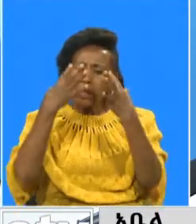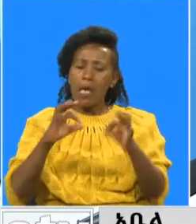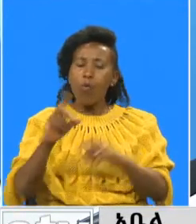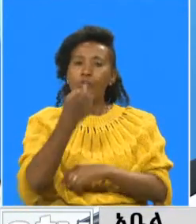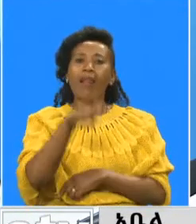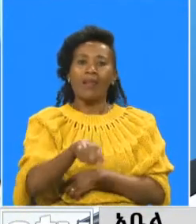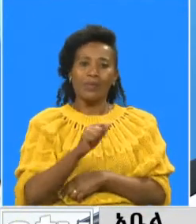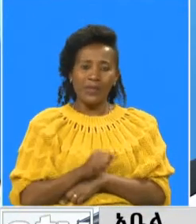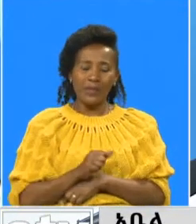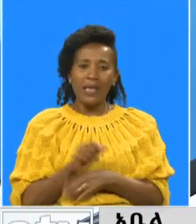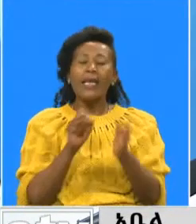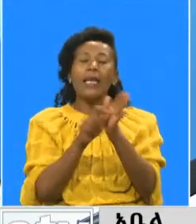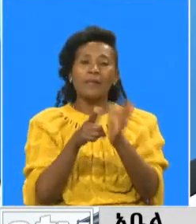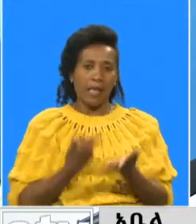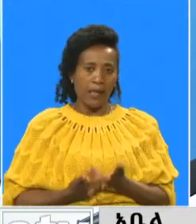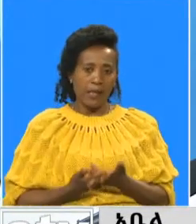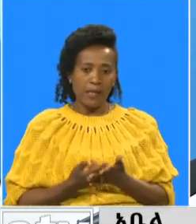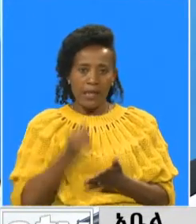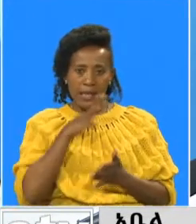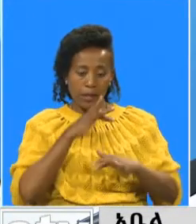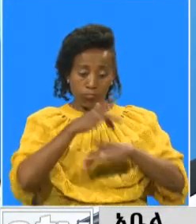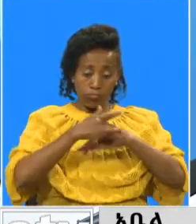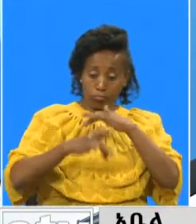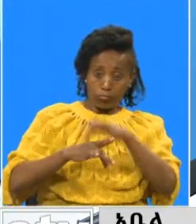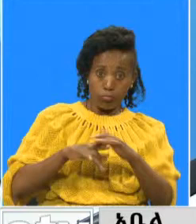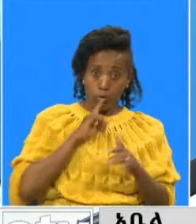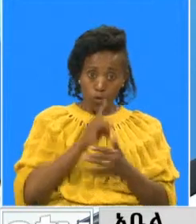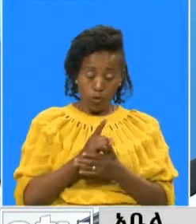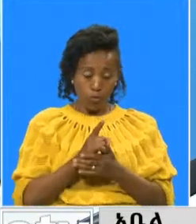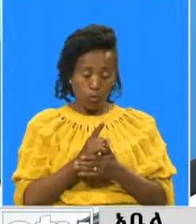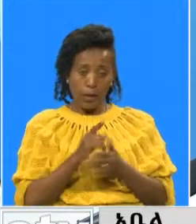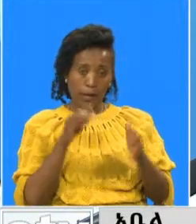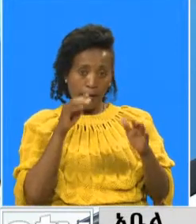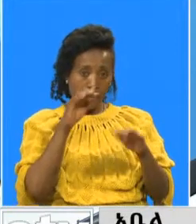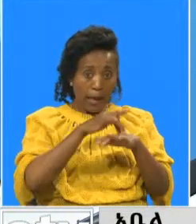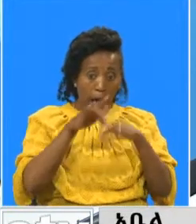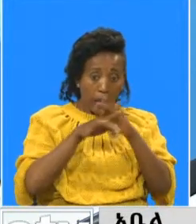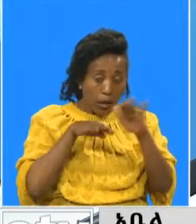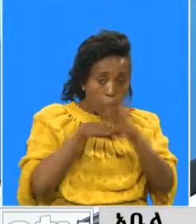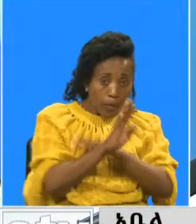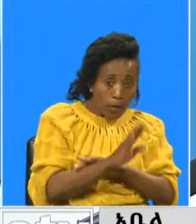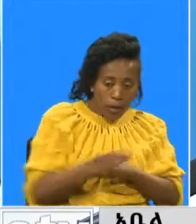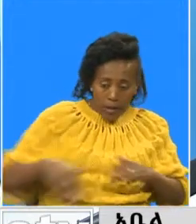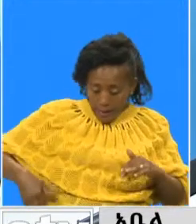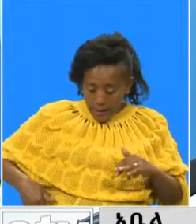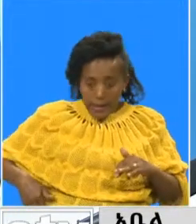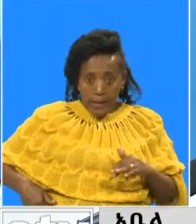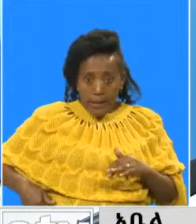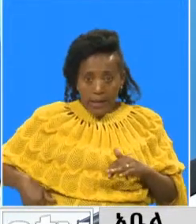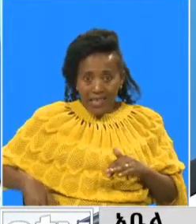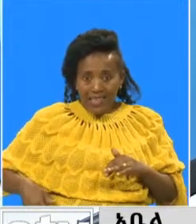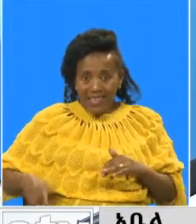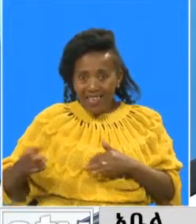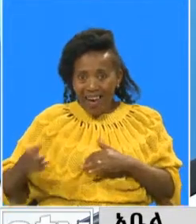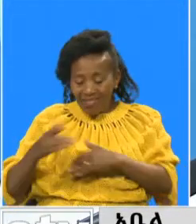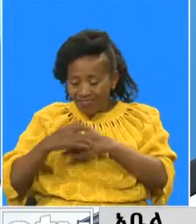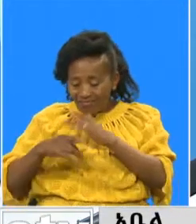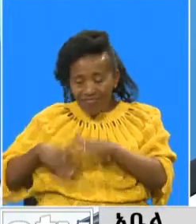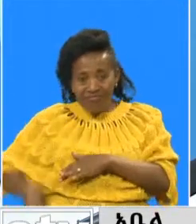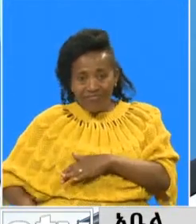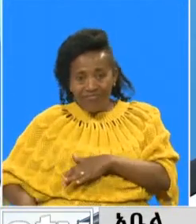ወሳኝ መሆን አለበት። ለምሳሌ ከሰው ጋር ተነካክቼ ወደ ኪስ ነው የምገባው፣ ኪሴ ነው በክሏሉ ያን እስከ